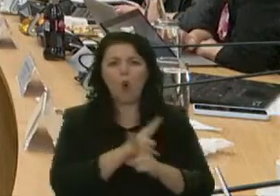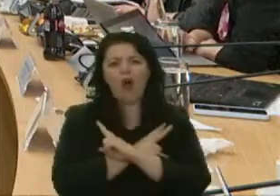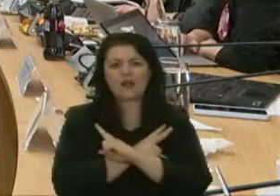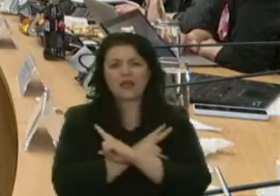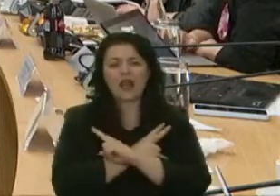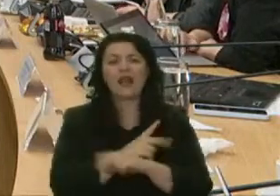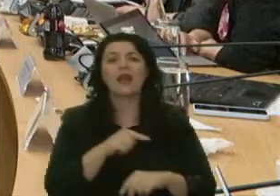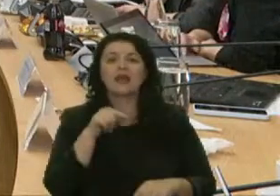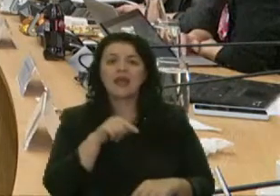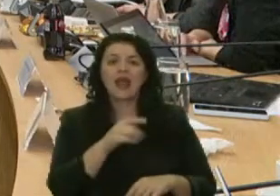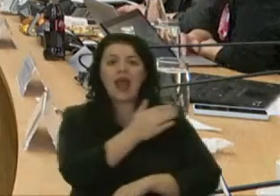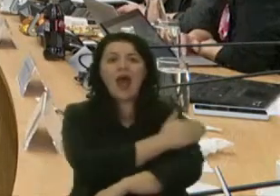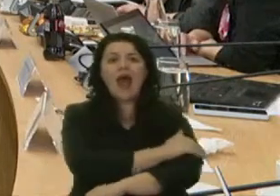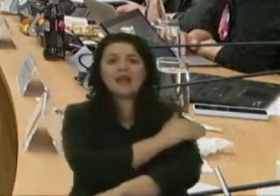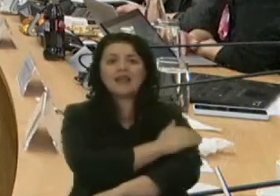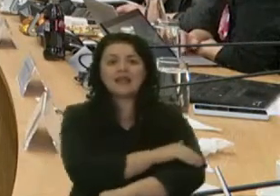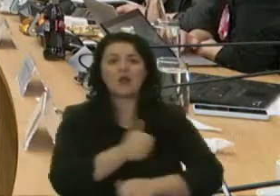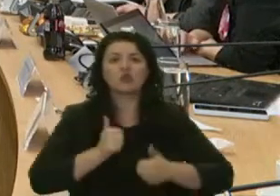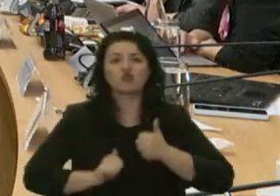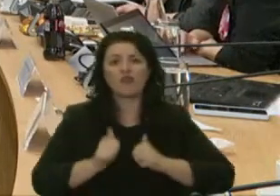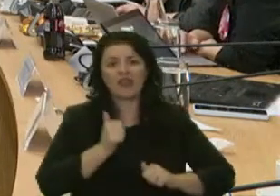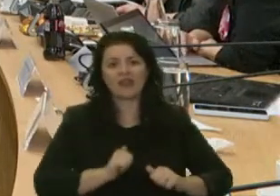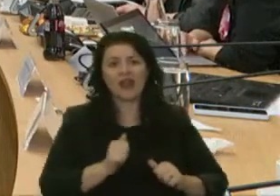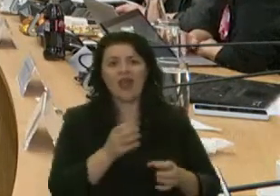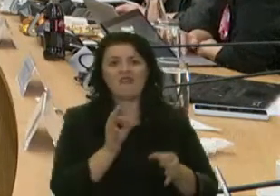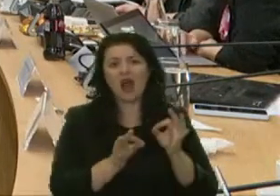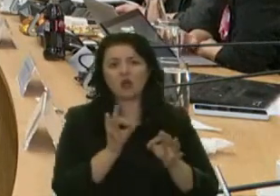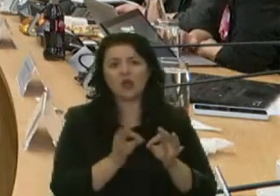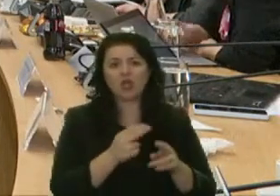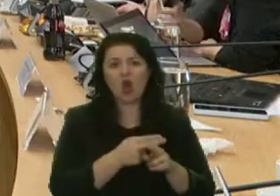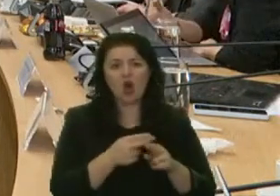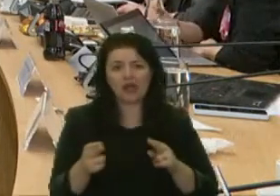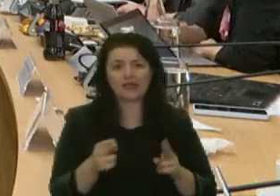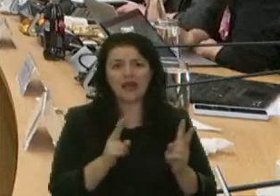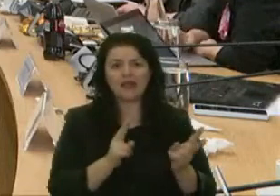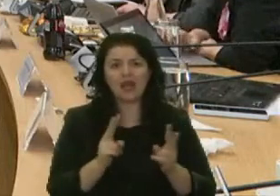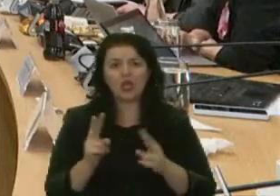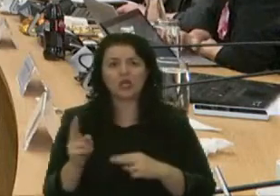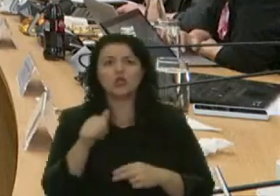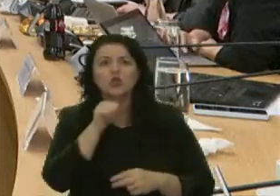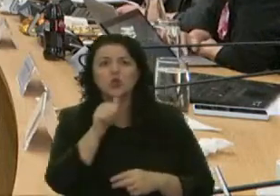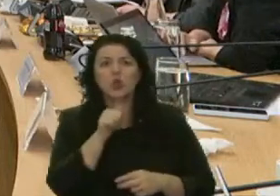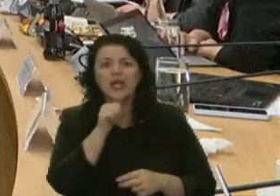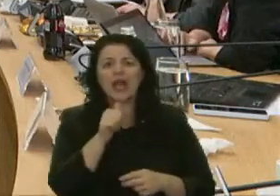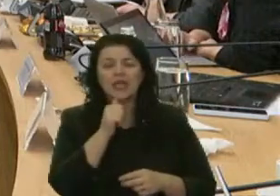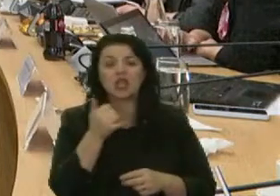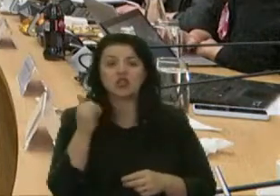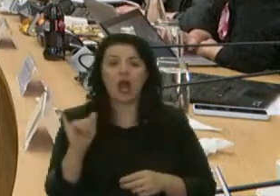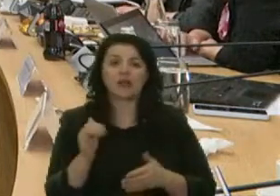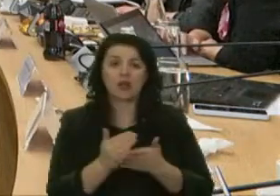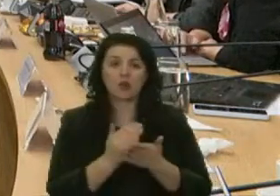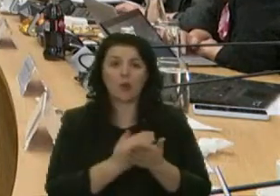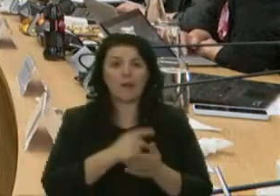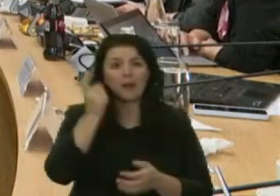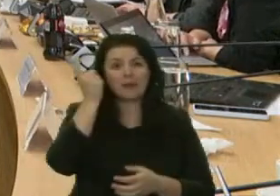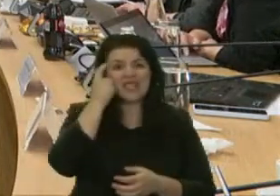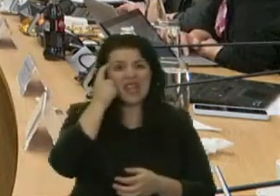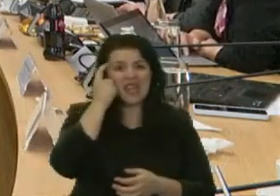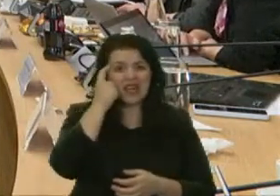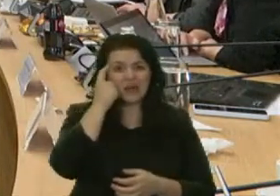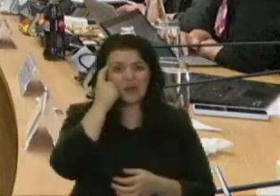suferințele datorită recunoașterii precoce evaluării corecte și a tratamentului durerii și altor probleme de natură